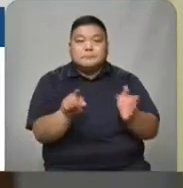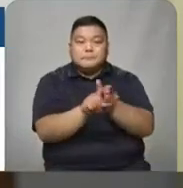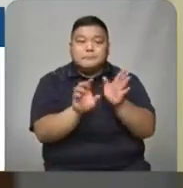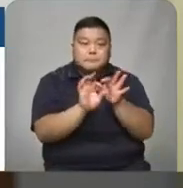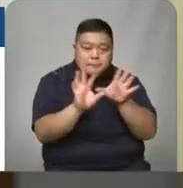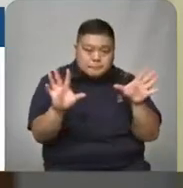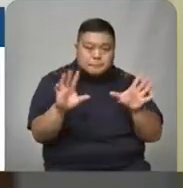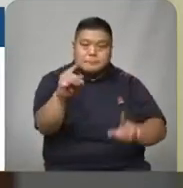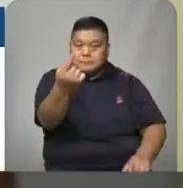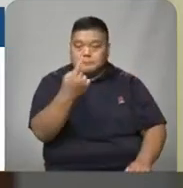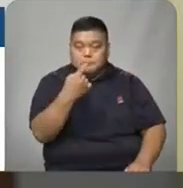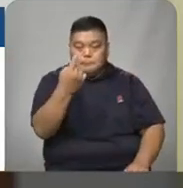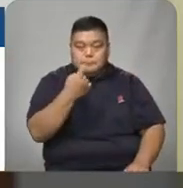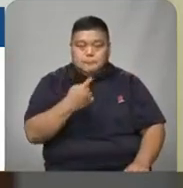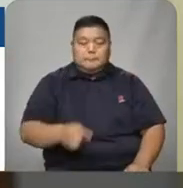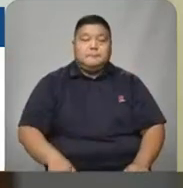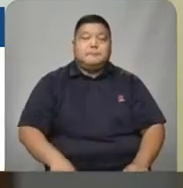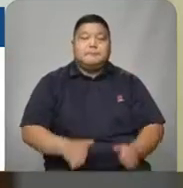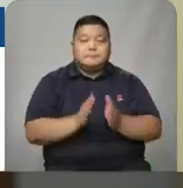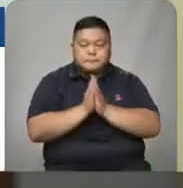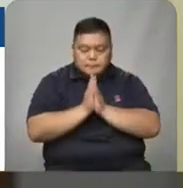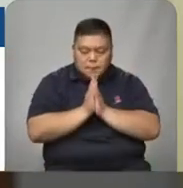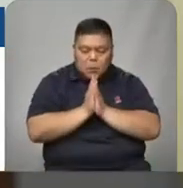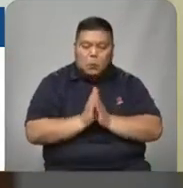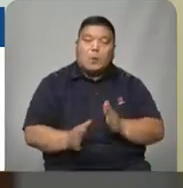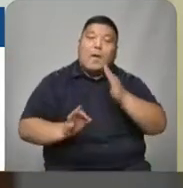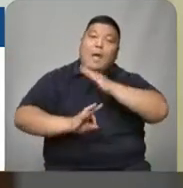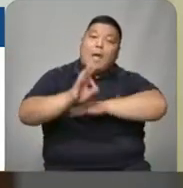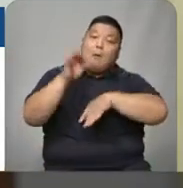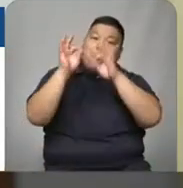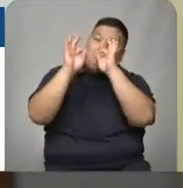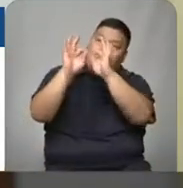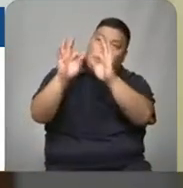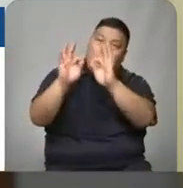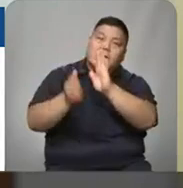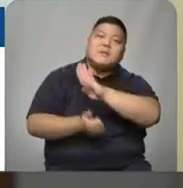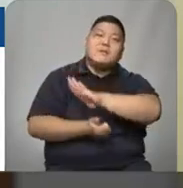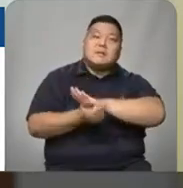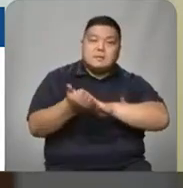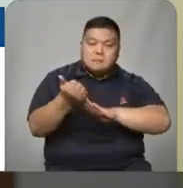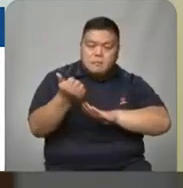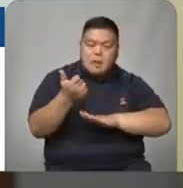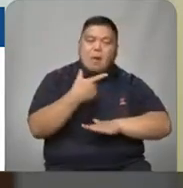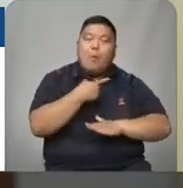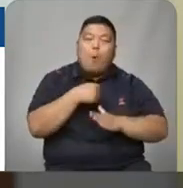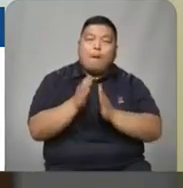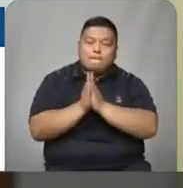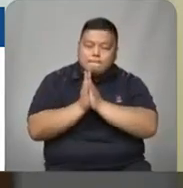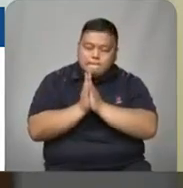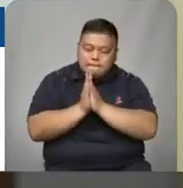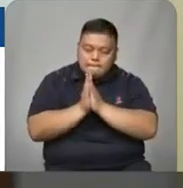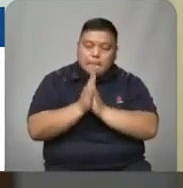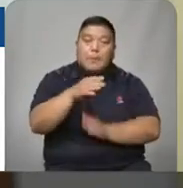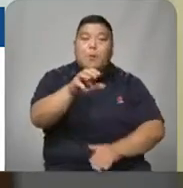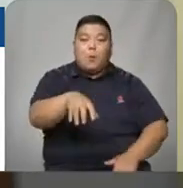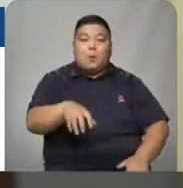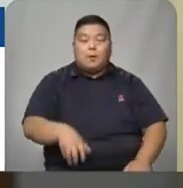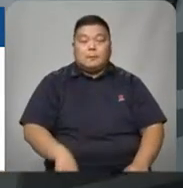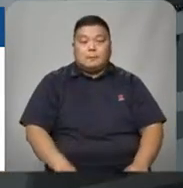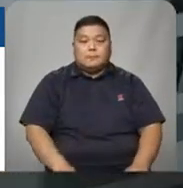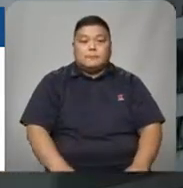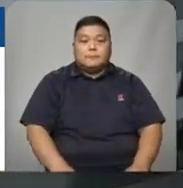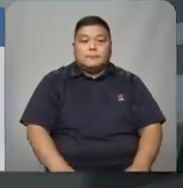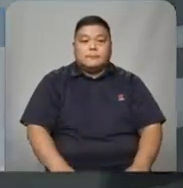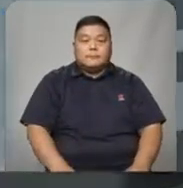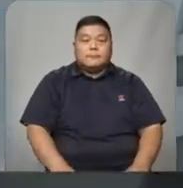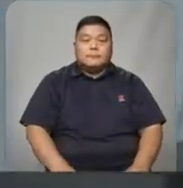자손만대 많은 이들이 찾아와서 기도하고 또 떠오르는 태양을 바라보며 또 희망을 소망하는 곳이 되어야만